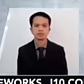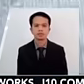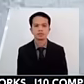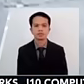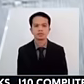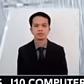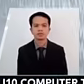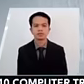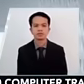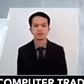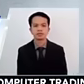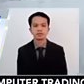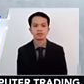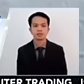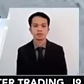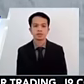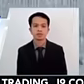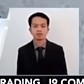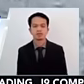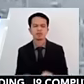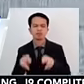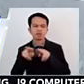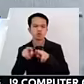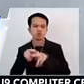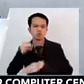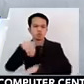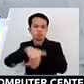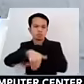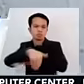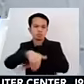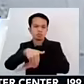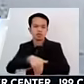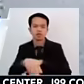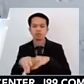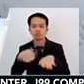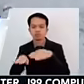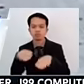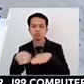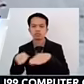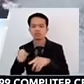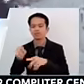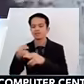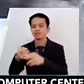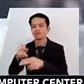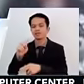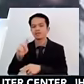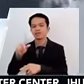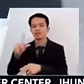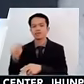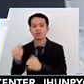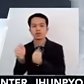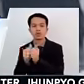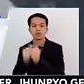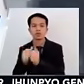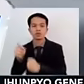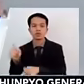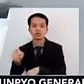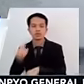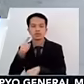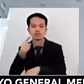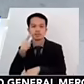Tila normal na gabi lang ito habang naglalakad si kagawad Stella Sky Lim kasama ang kanyang 11 taong gulang na anak sa